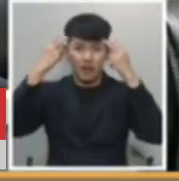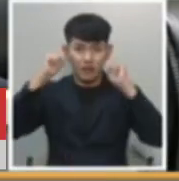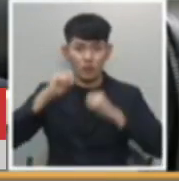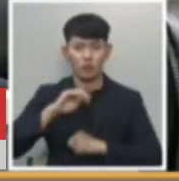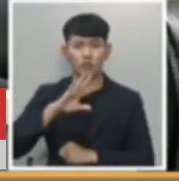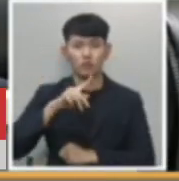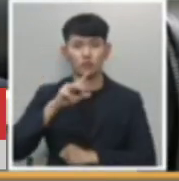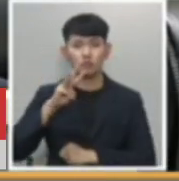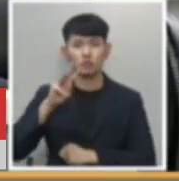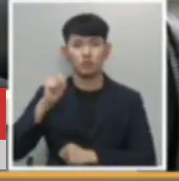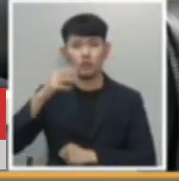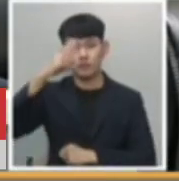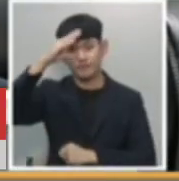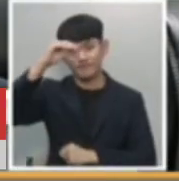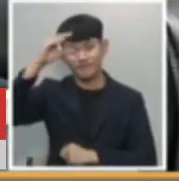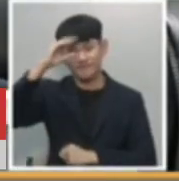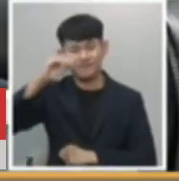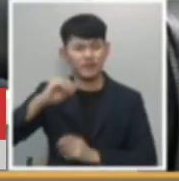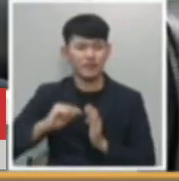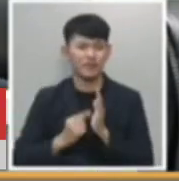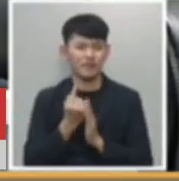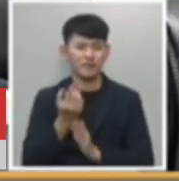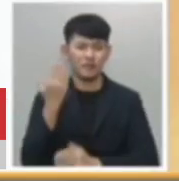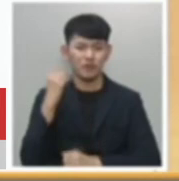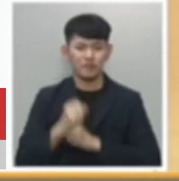ก่อริเริ่มตั้งแต่ปี